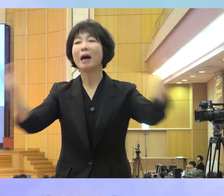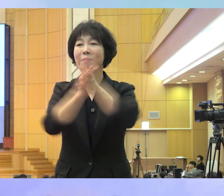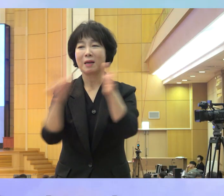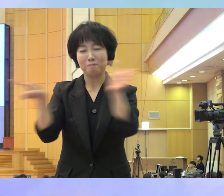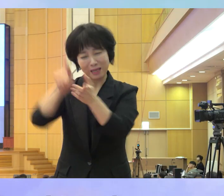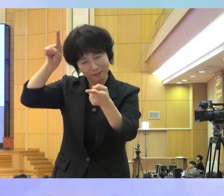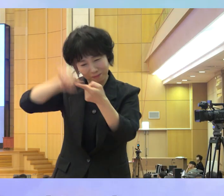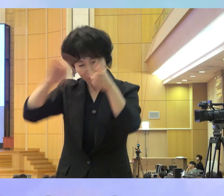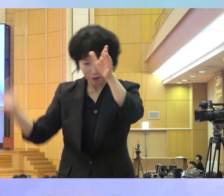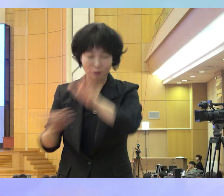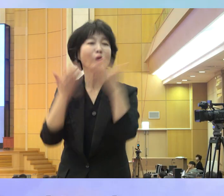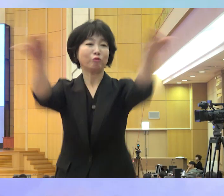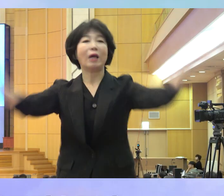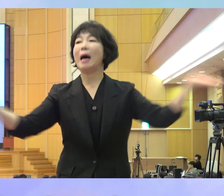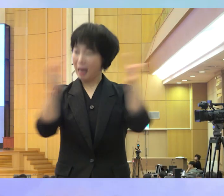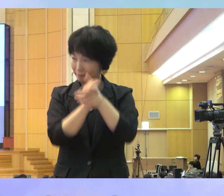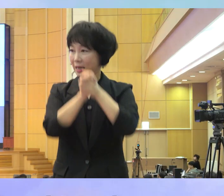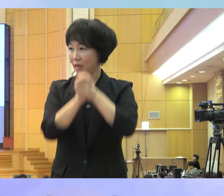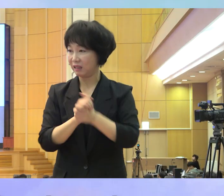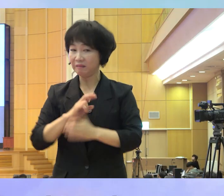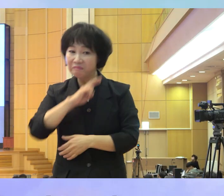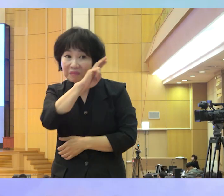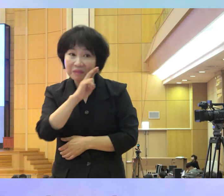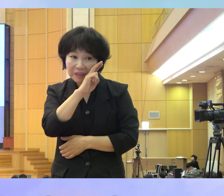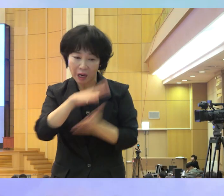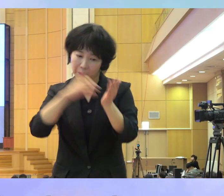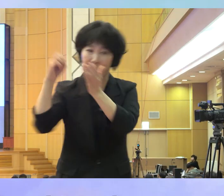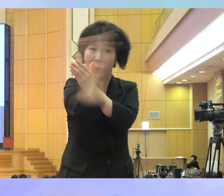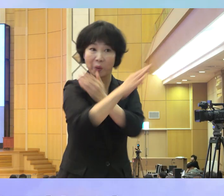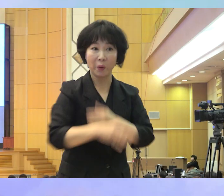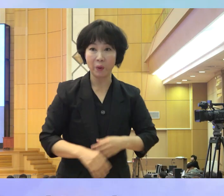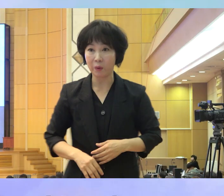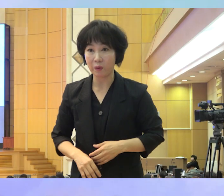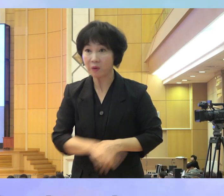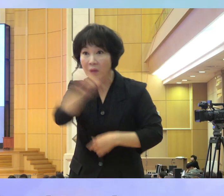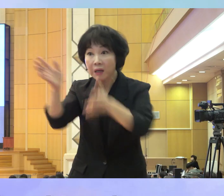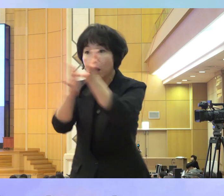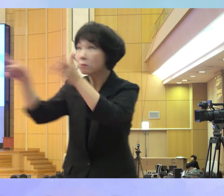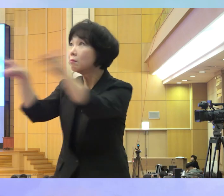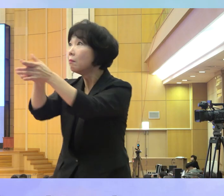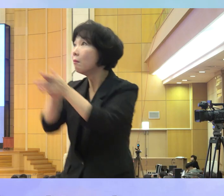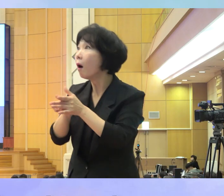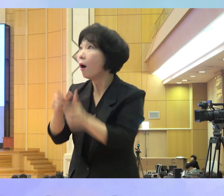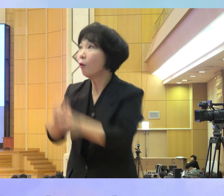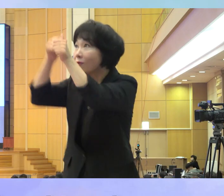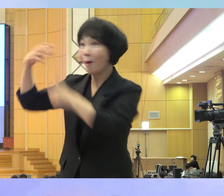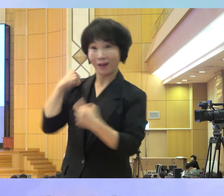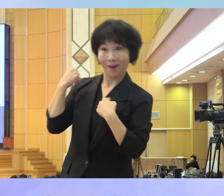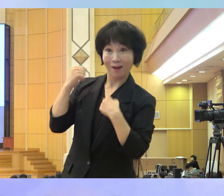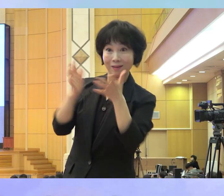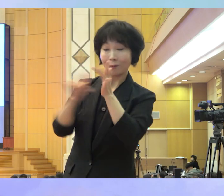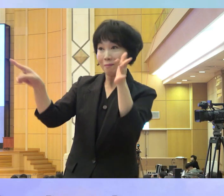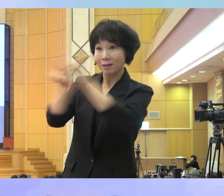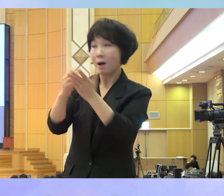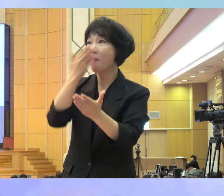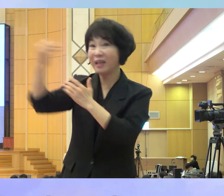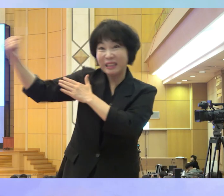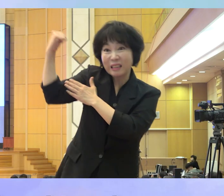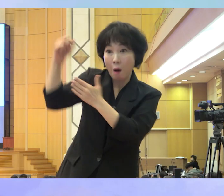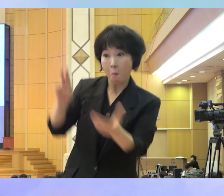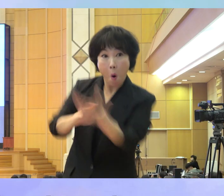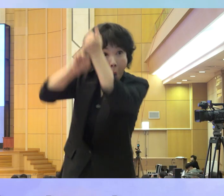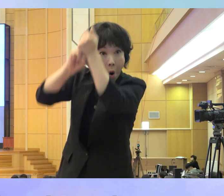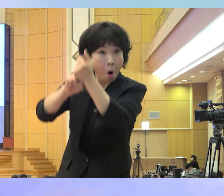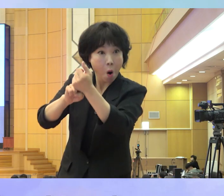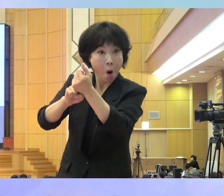믿음대로 될지어다. 그러면 성경에는요, 예수를 믿음으로 구원받고 믿음으로 능력의 역사, 표적의